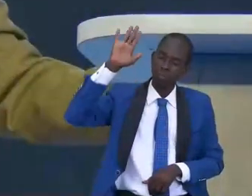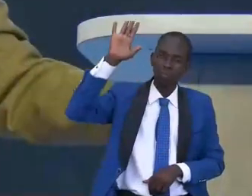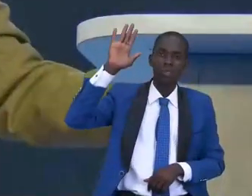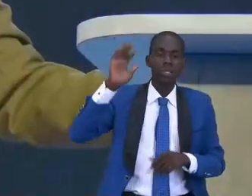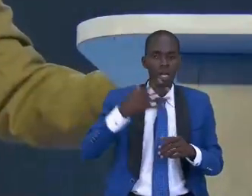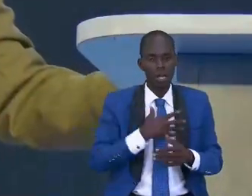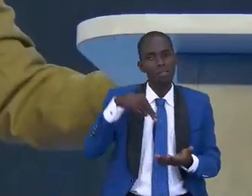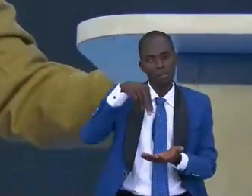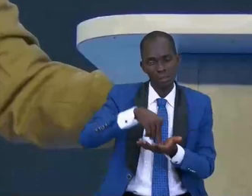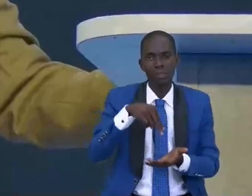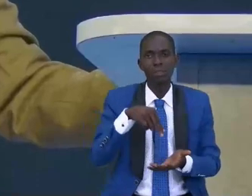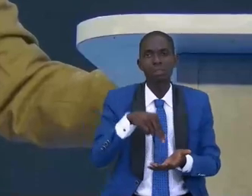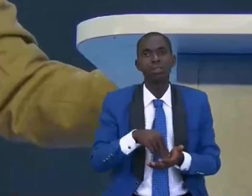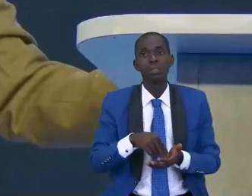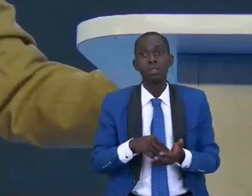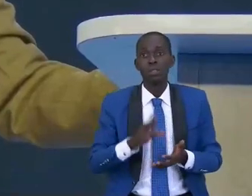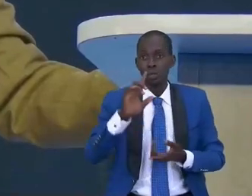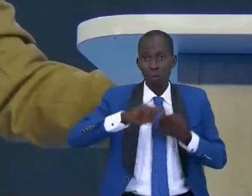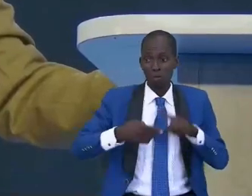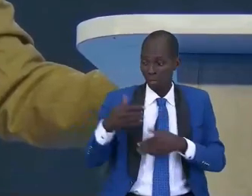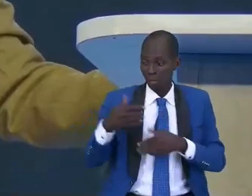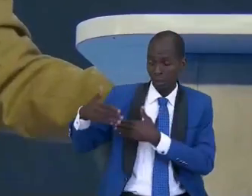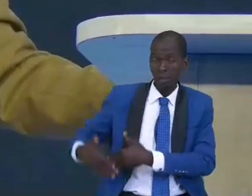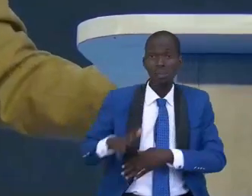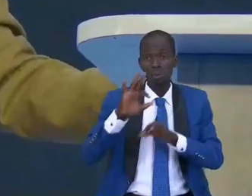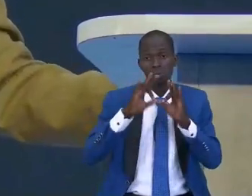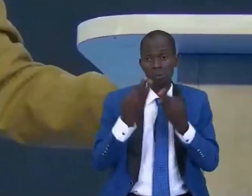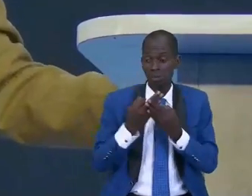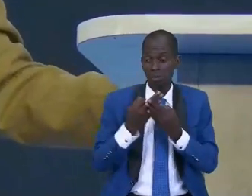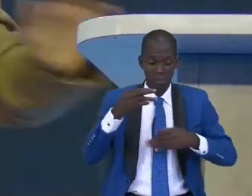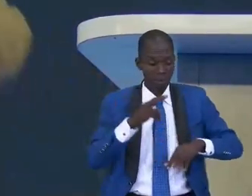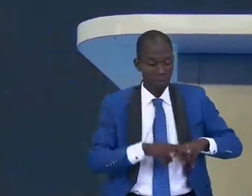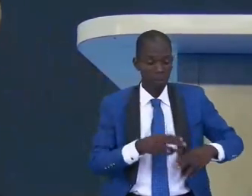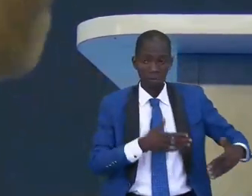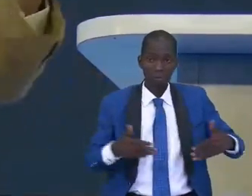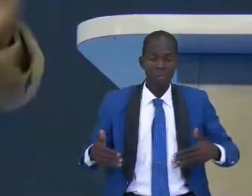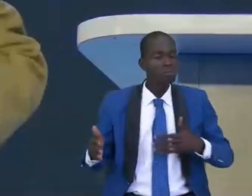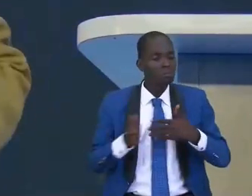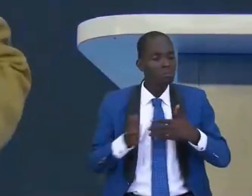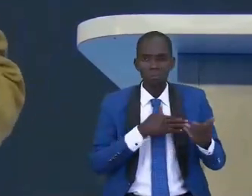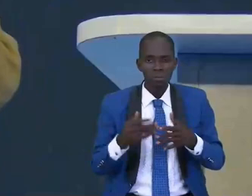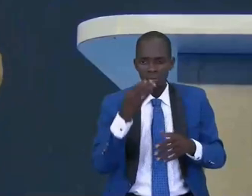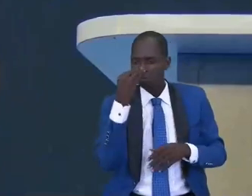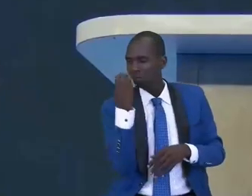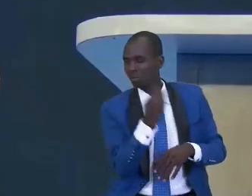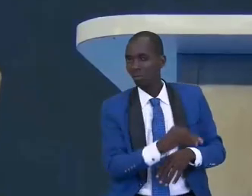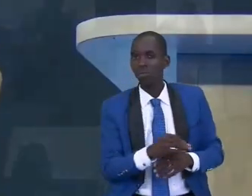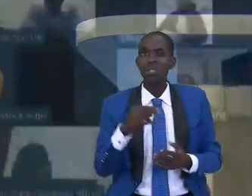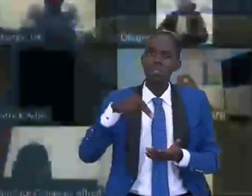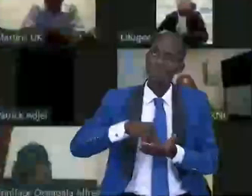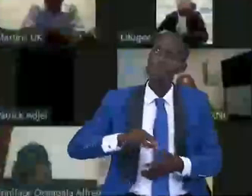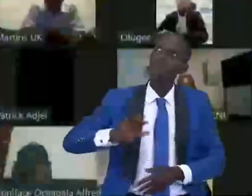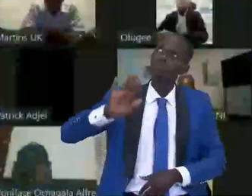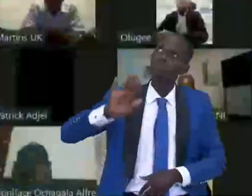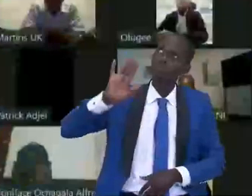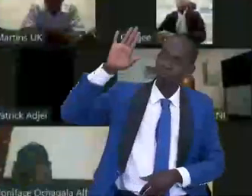À la radio, lève-toi, à la télé, tu entends le message, tu es en ligne, partout où tu te trouves, tu entends